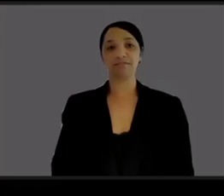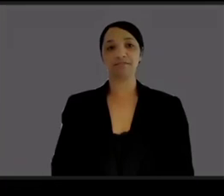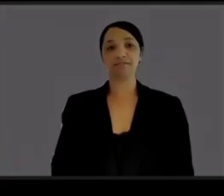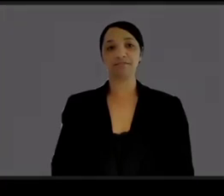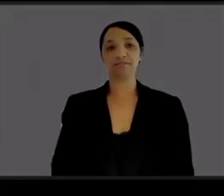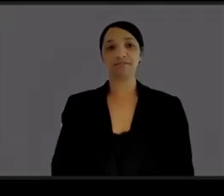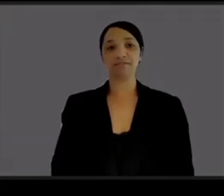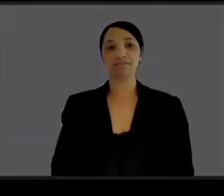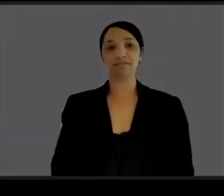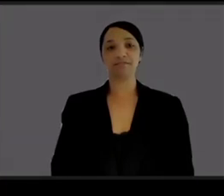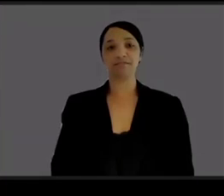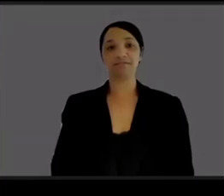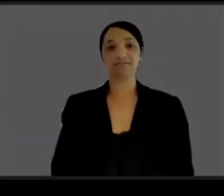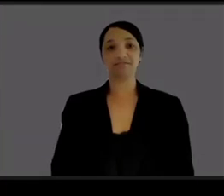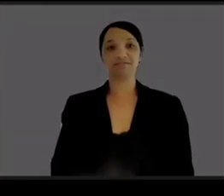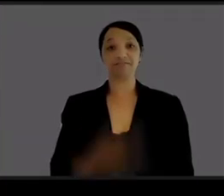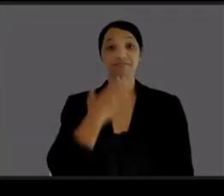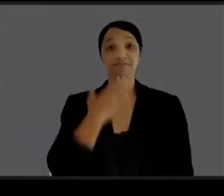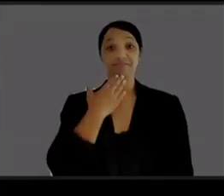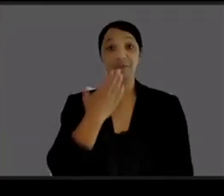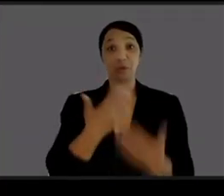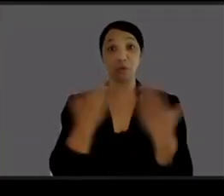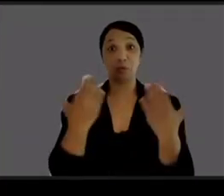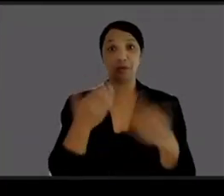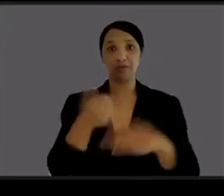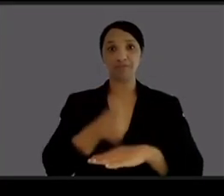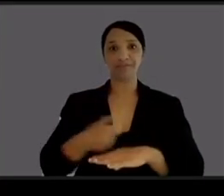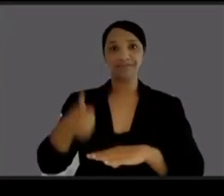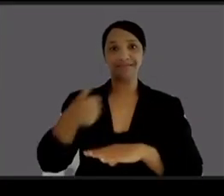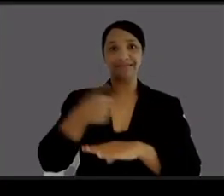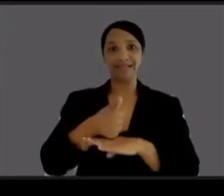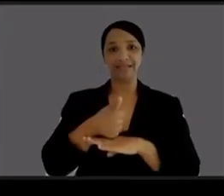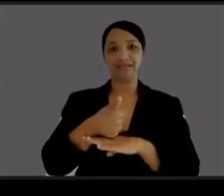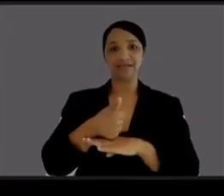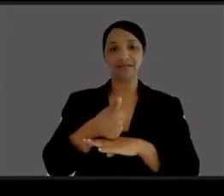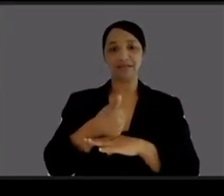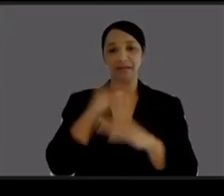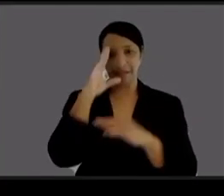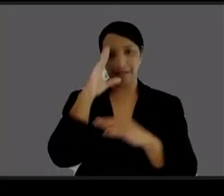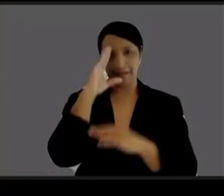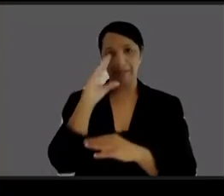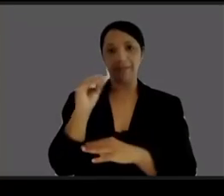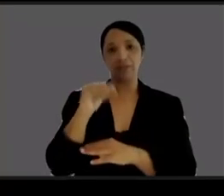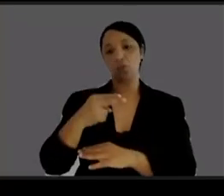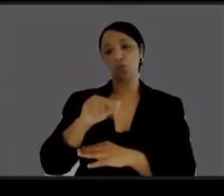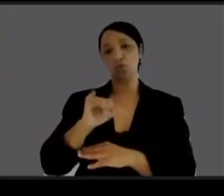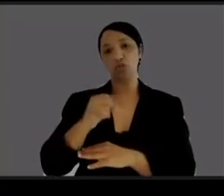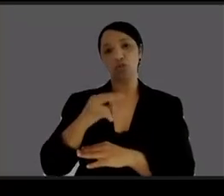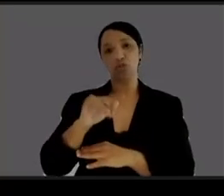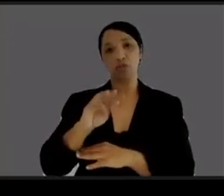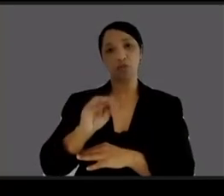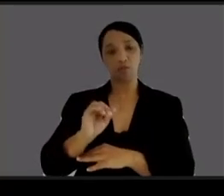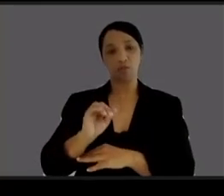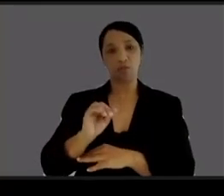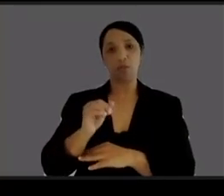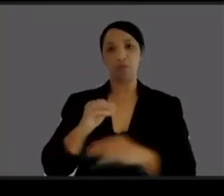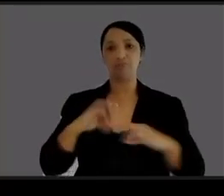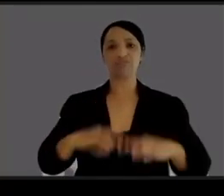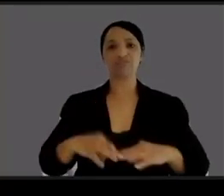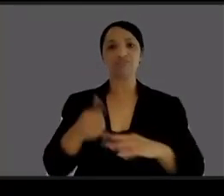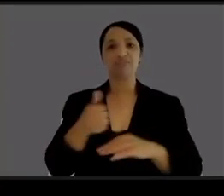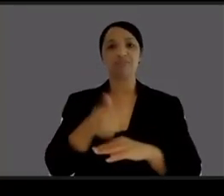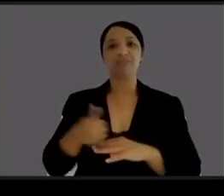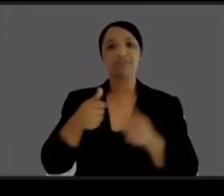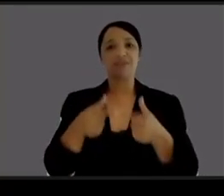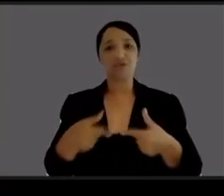المنصه اسعد الله صباحكم دوله رئيس الوزراء السيد كشيده رئيس وزراء اليابان اصحاب المعالي والسعاده